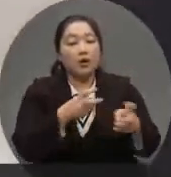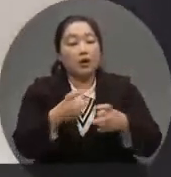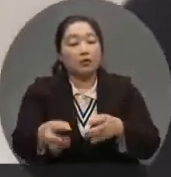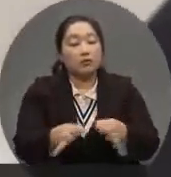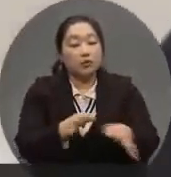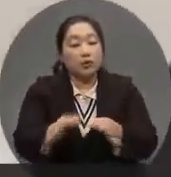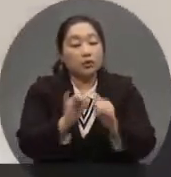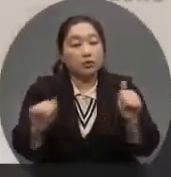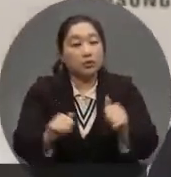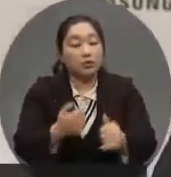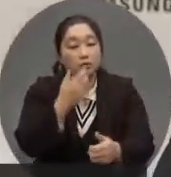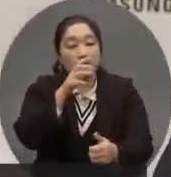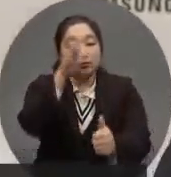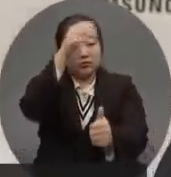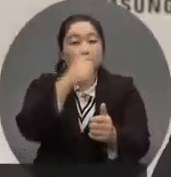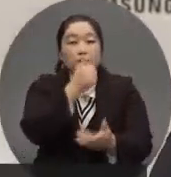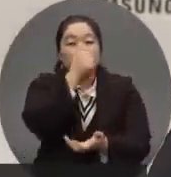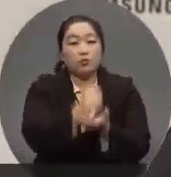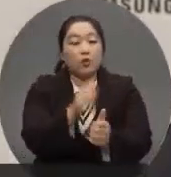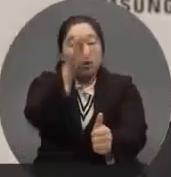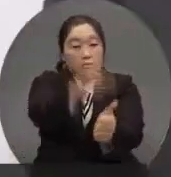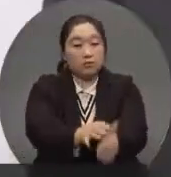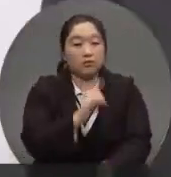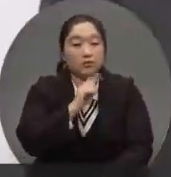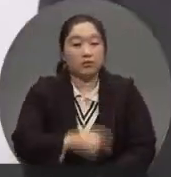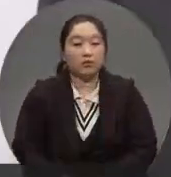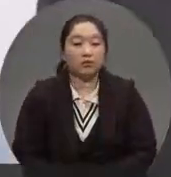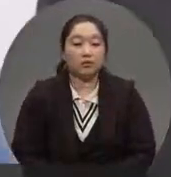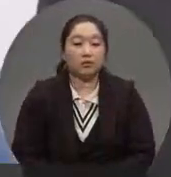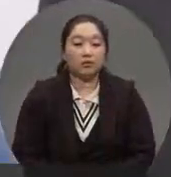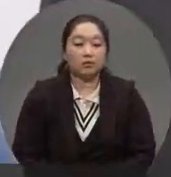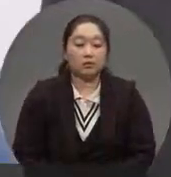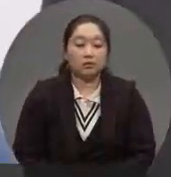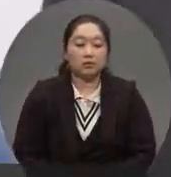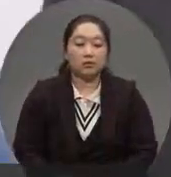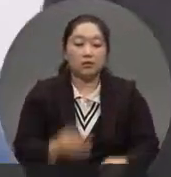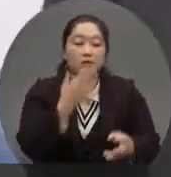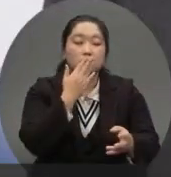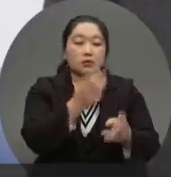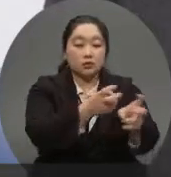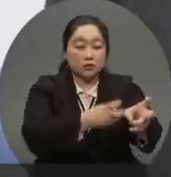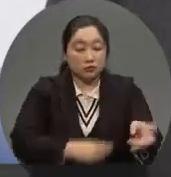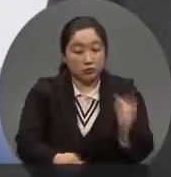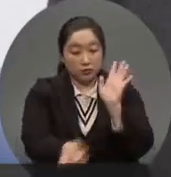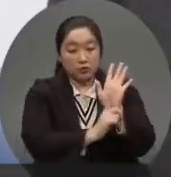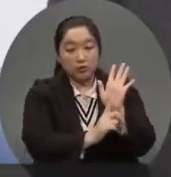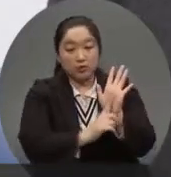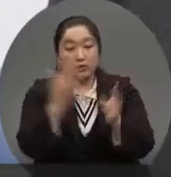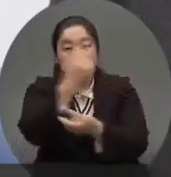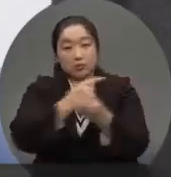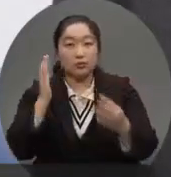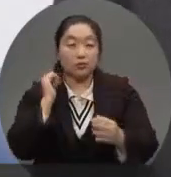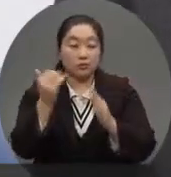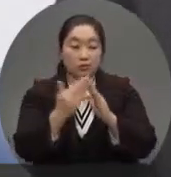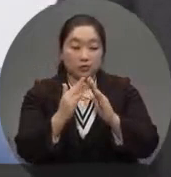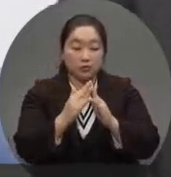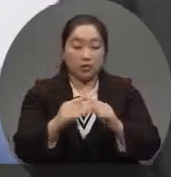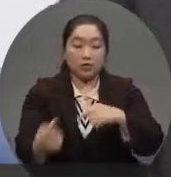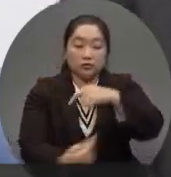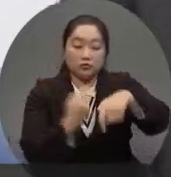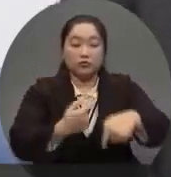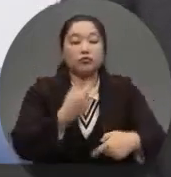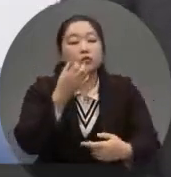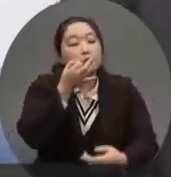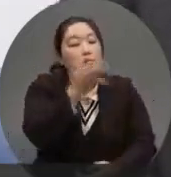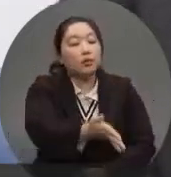책임을 전가하고 있다고 비판했습니다 공개적으로 푸드트럭 운영자를 모집하고 청남대에서 푸드트럭을 운영할 수